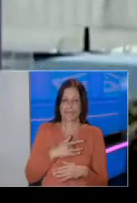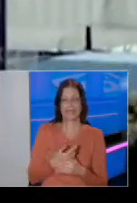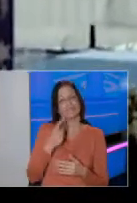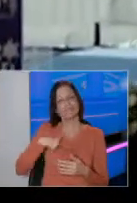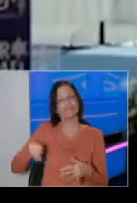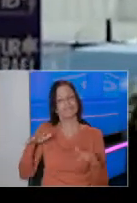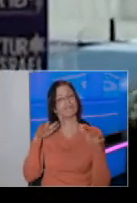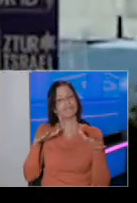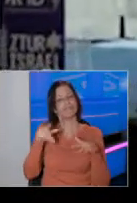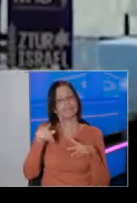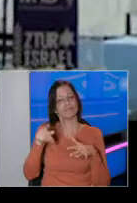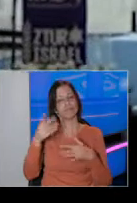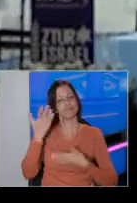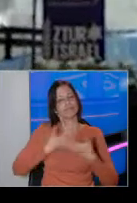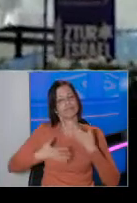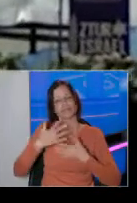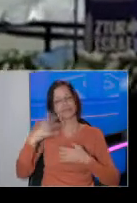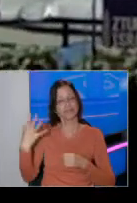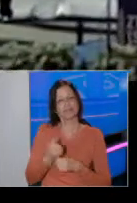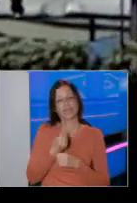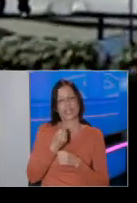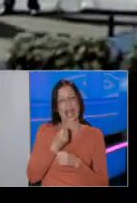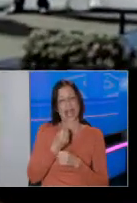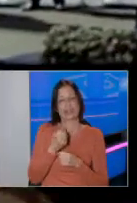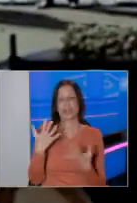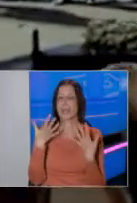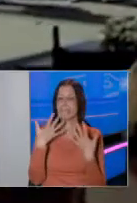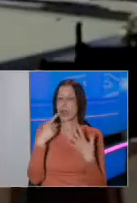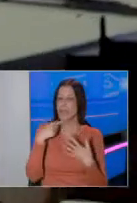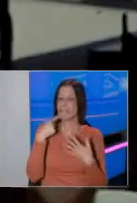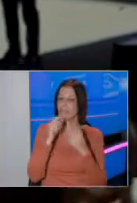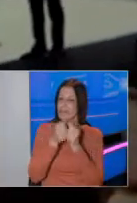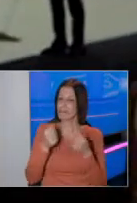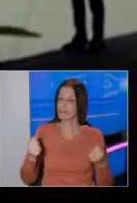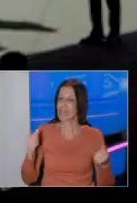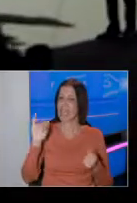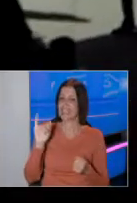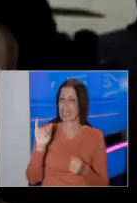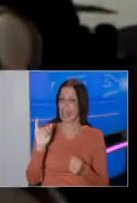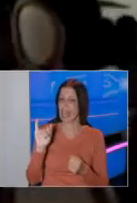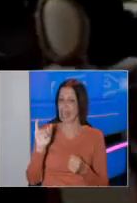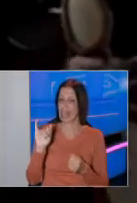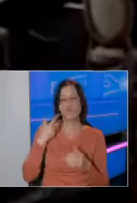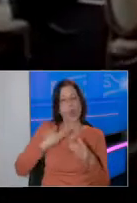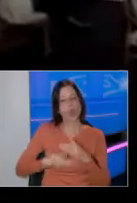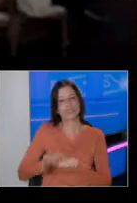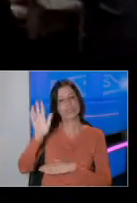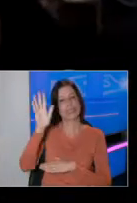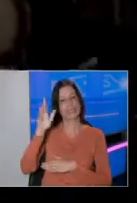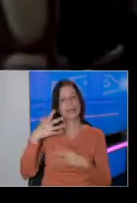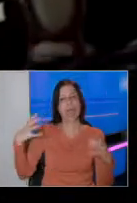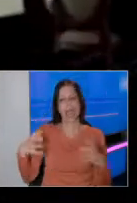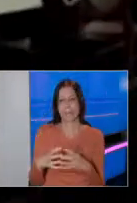אנו מאחלים לכם קליטה מוצלחת ברוח דברי הנביא יחזקאל, והוצאתים מן